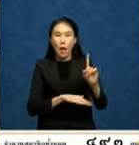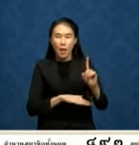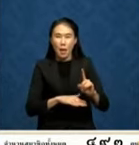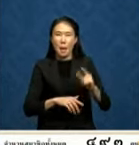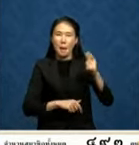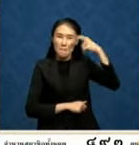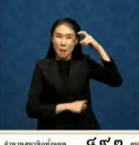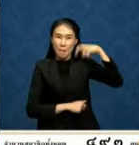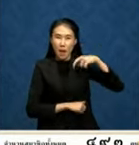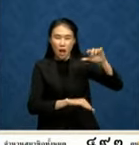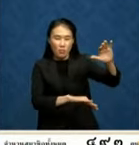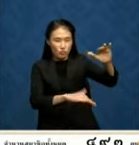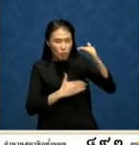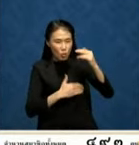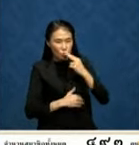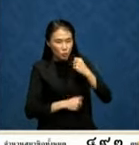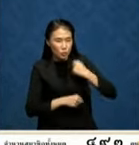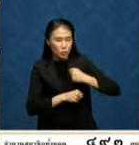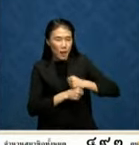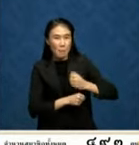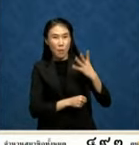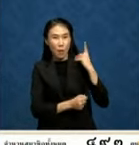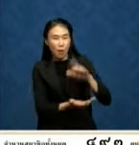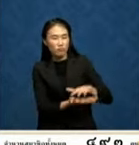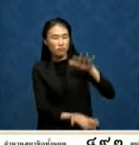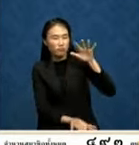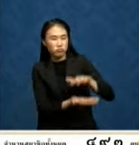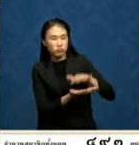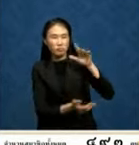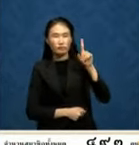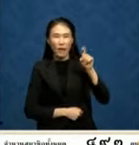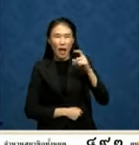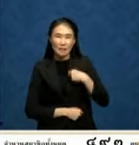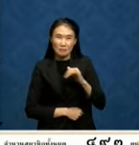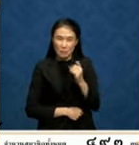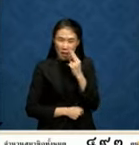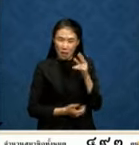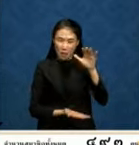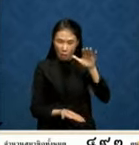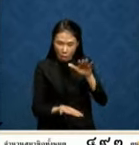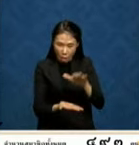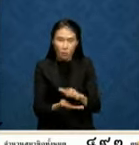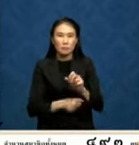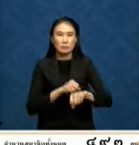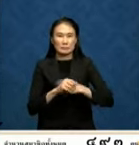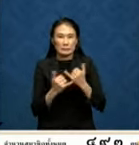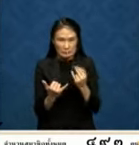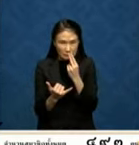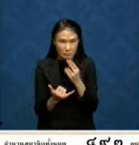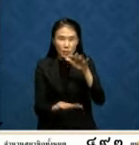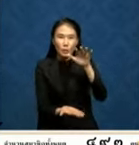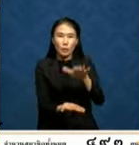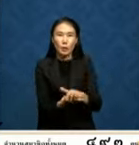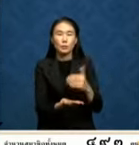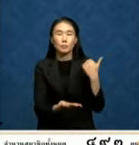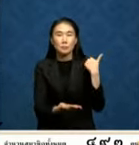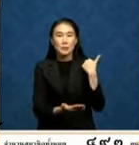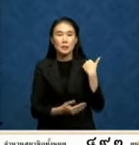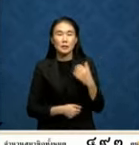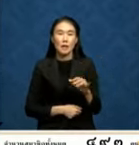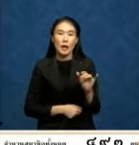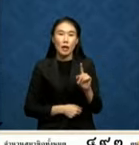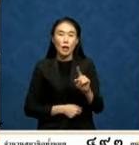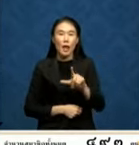ามารถผลิตได้ตามกำลังการผลิตเดิมและมีแนวโน้มจะลดลงอย่างต่อเนื่องในช่วงเวลาดังกล่าวประกอบกับสถาน